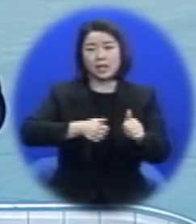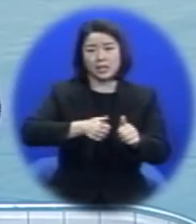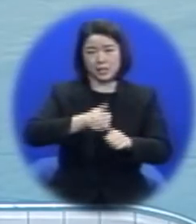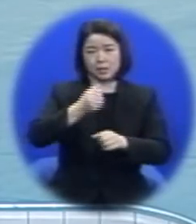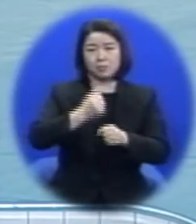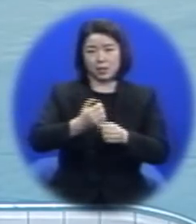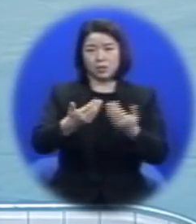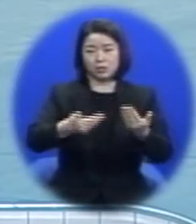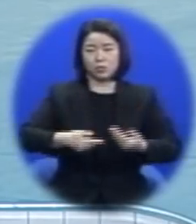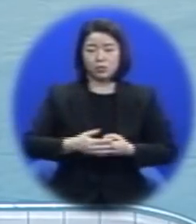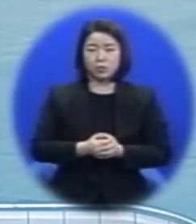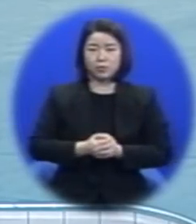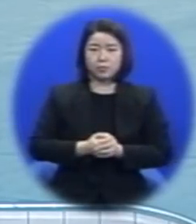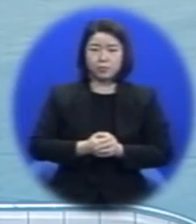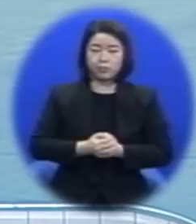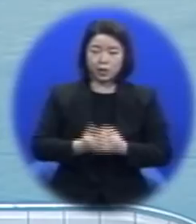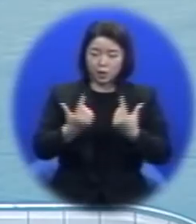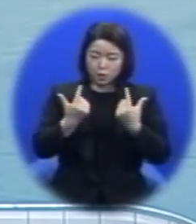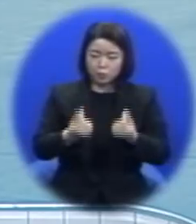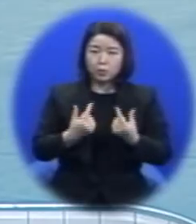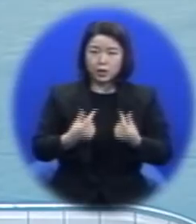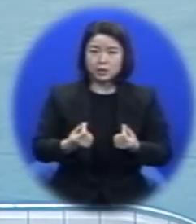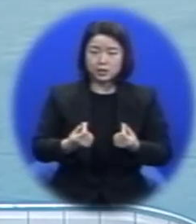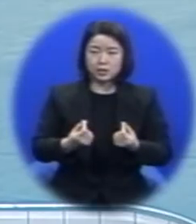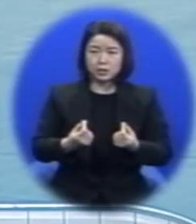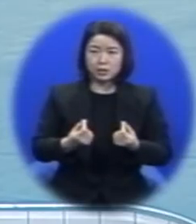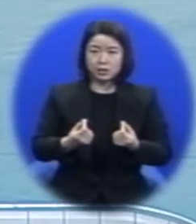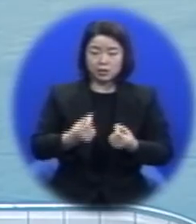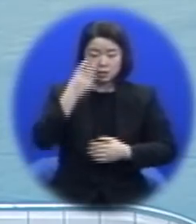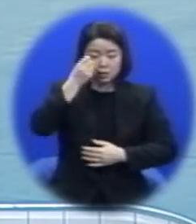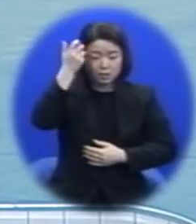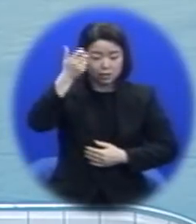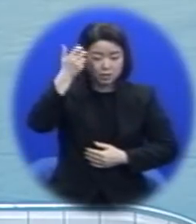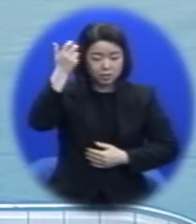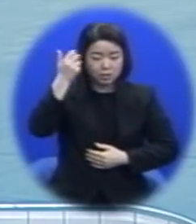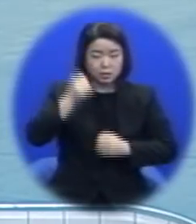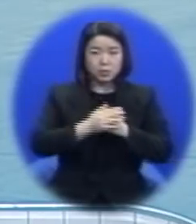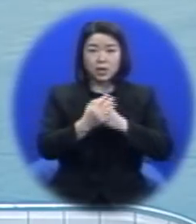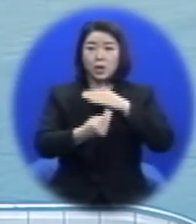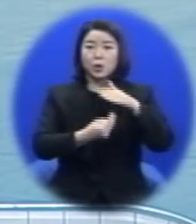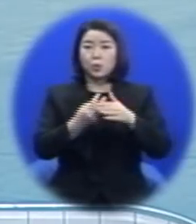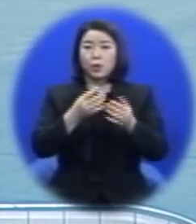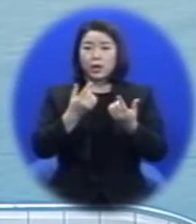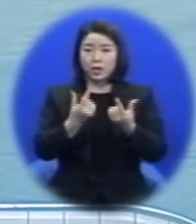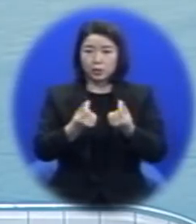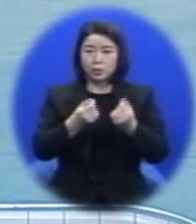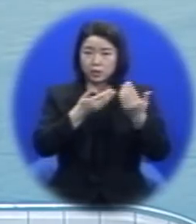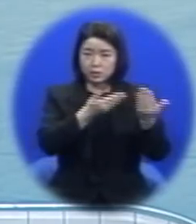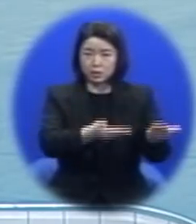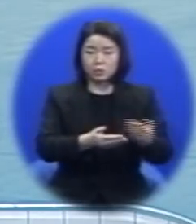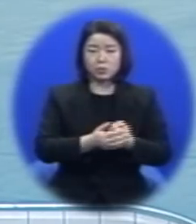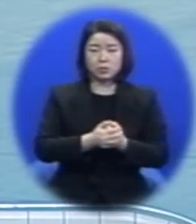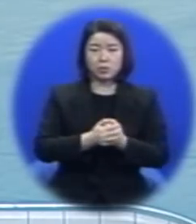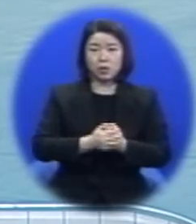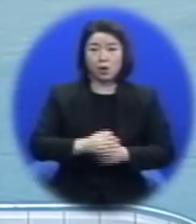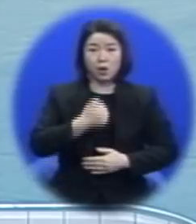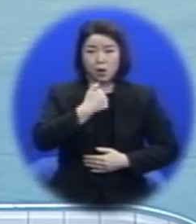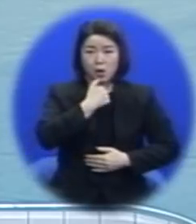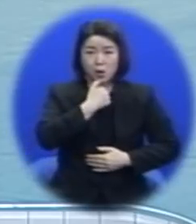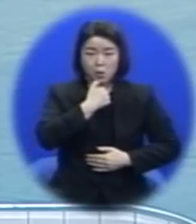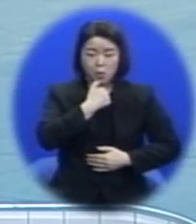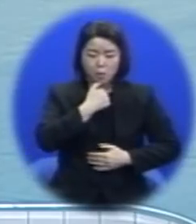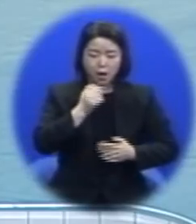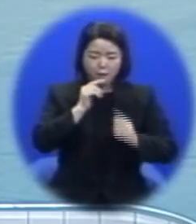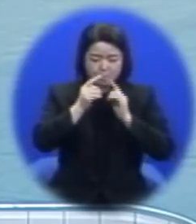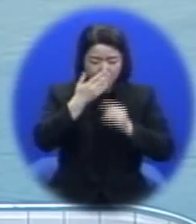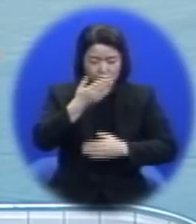성령께서 요한에게도 동일하게 하셨습니다. 요한은 로마 제국의 말할 수 없는 핍박과 그때